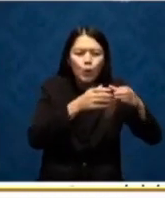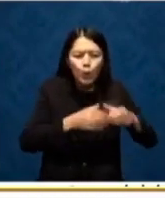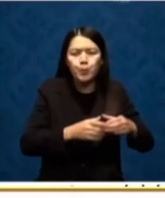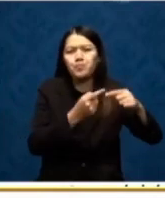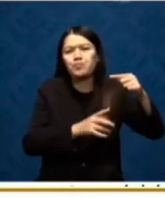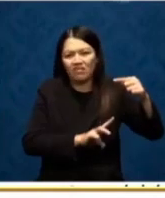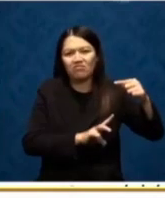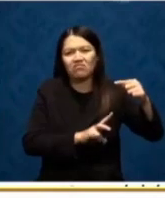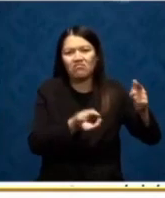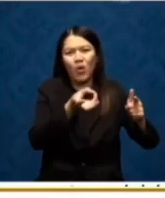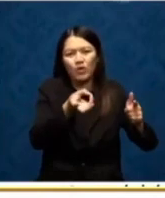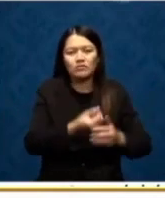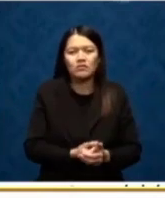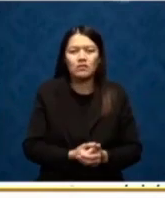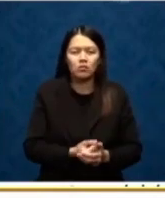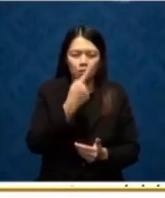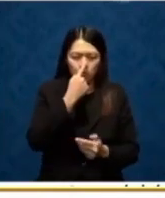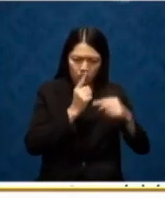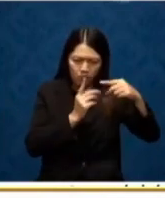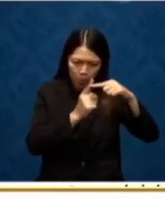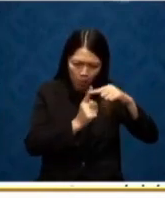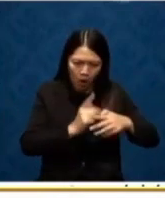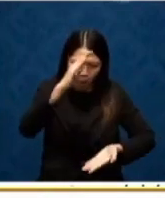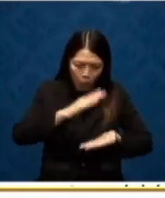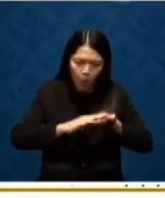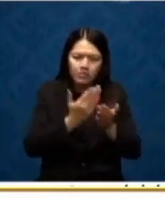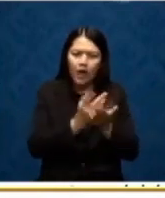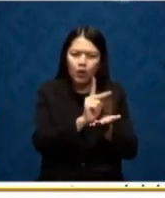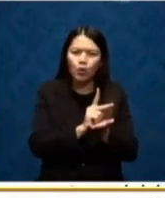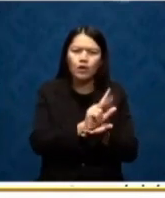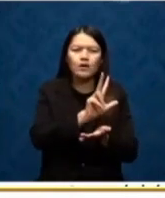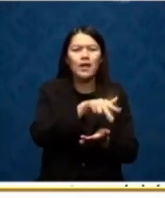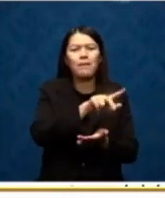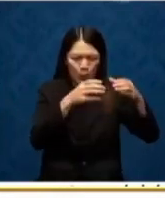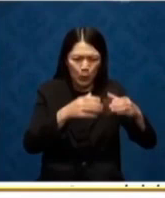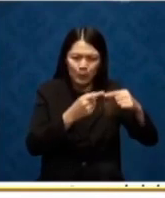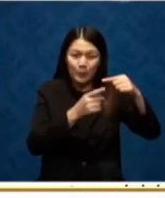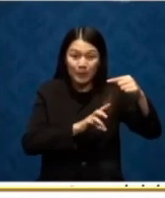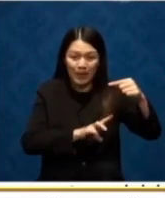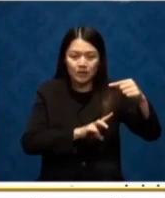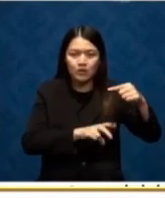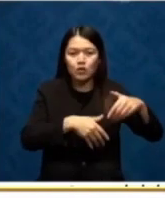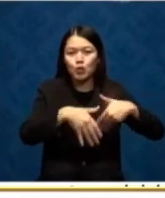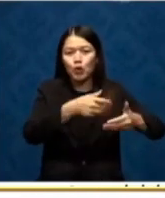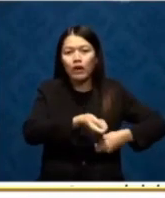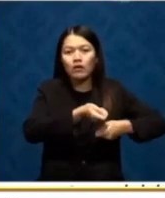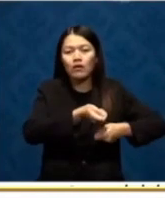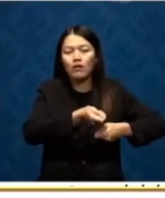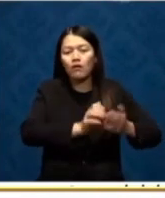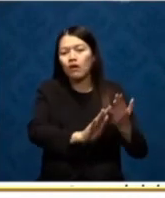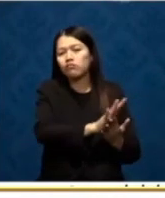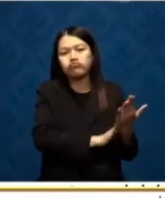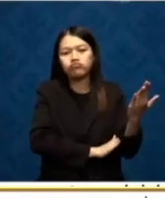นในวศากจ 7 กลุมทผมบวกเลขไปแล้วในวงเงินที่ปลอยกู้ไปตอนนี้ 3,000 กวล้านนะครับพี่น้วศากจชุมชนจทว